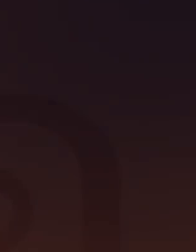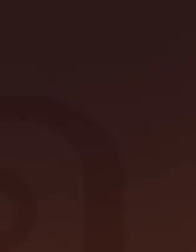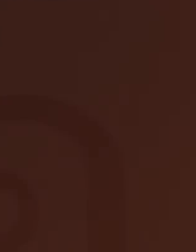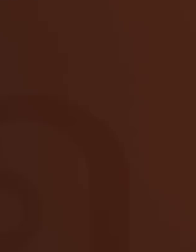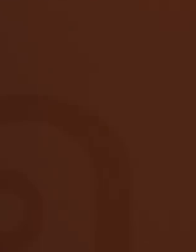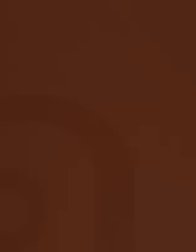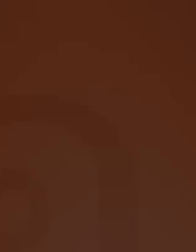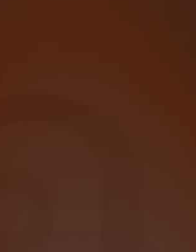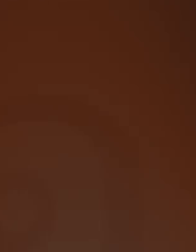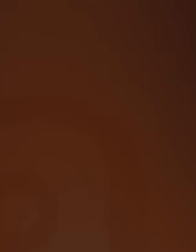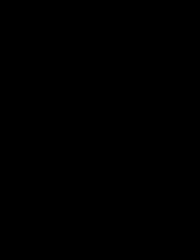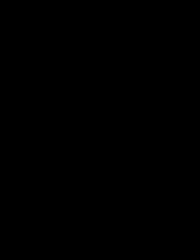ครั